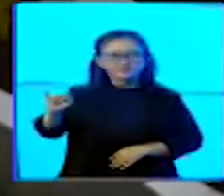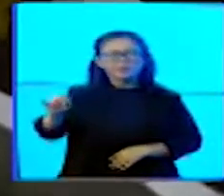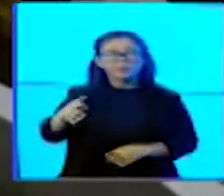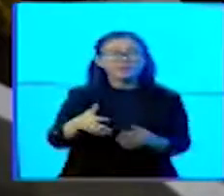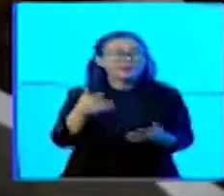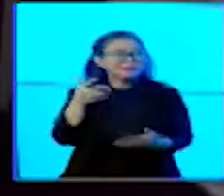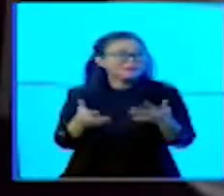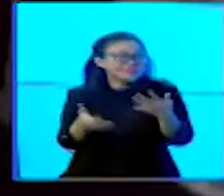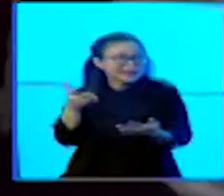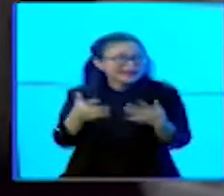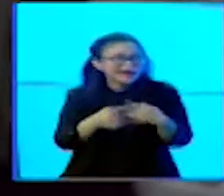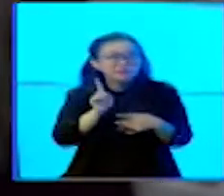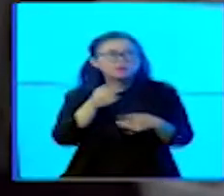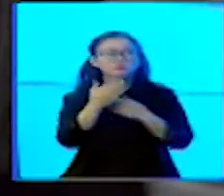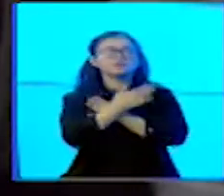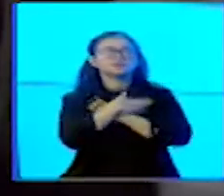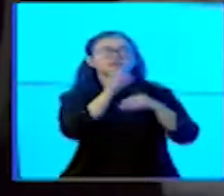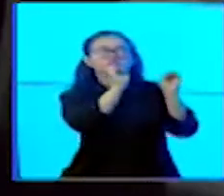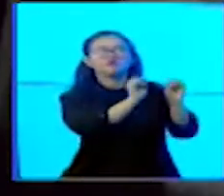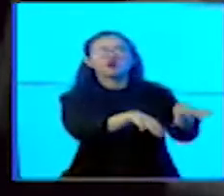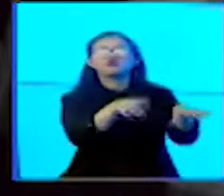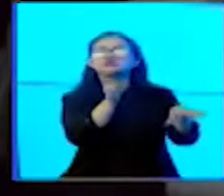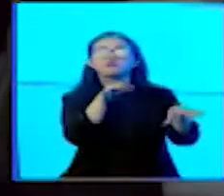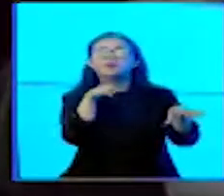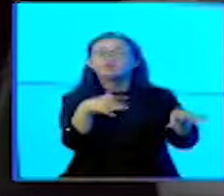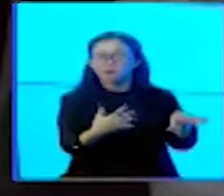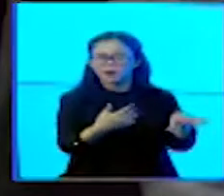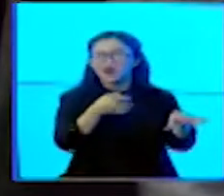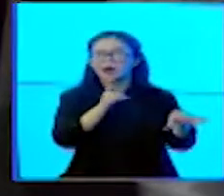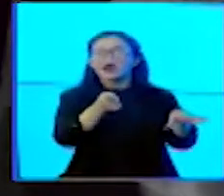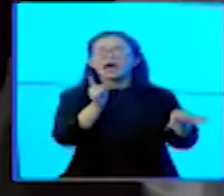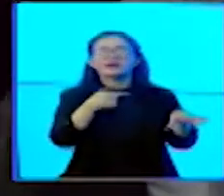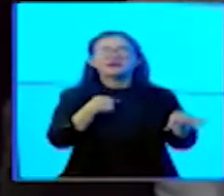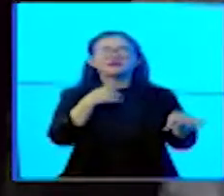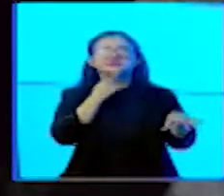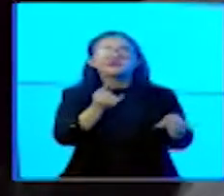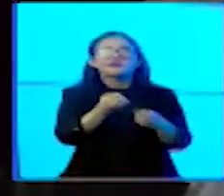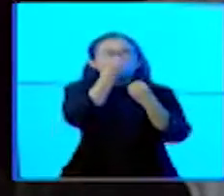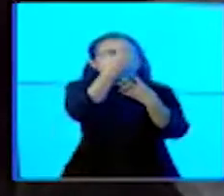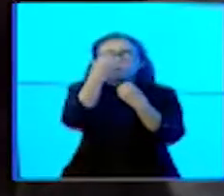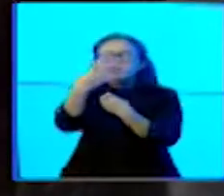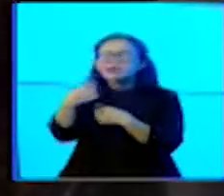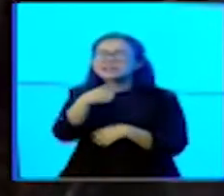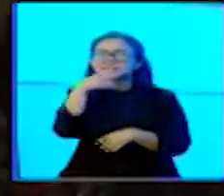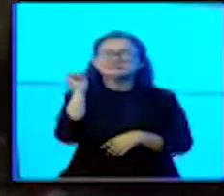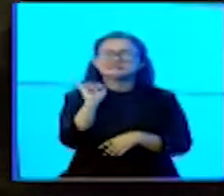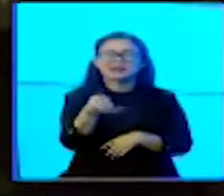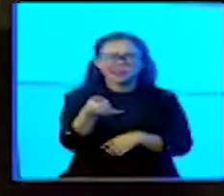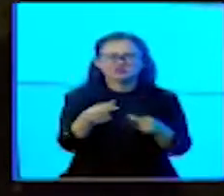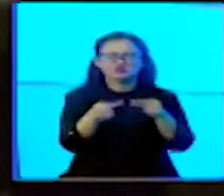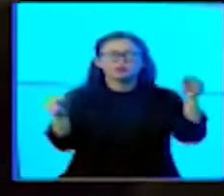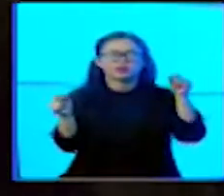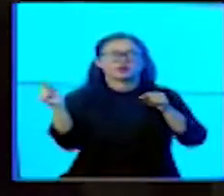Diduga, peristiwa jenazah pasien ditinggalkan di pinggir jalan disebabkan buruknya koordinasi penanganan COVID-19 di Sumatera